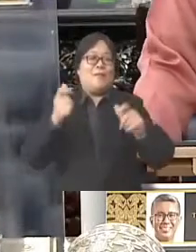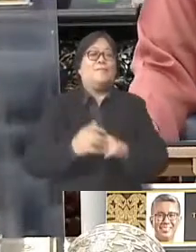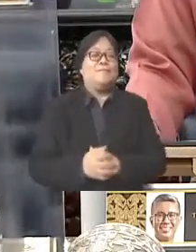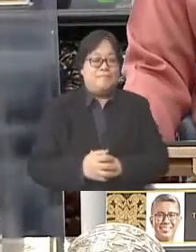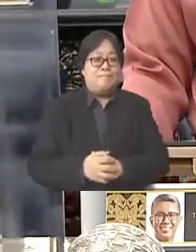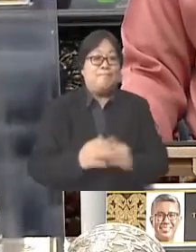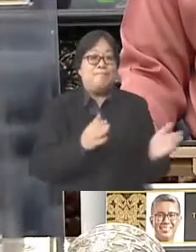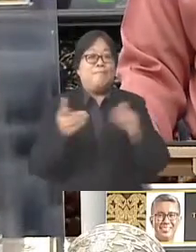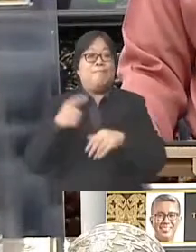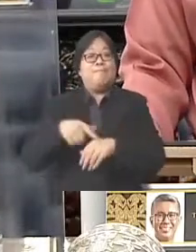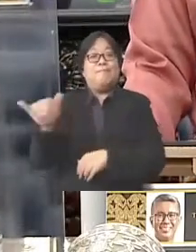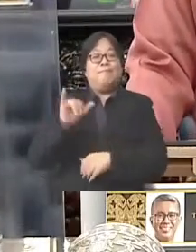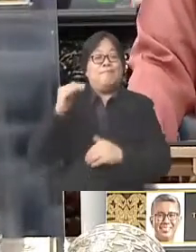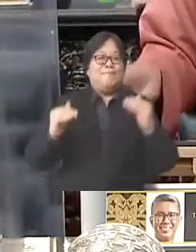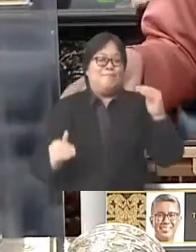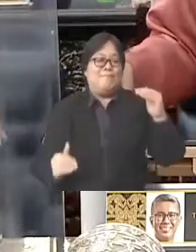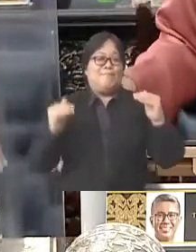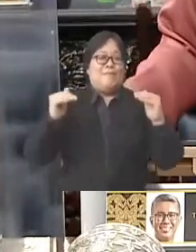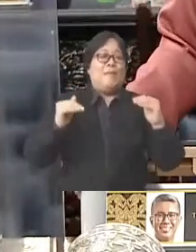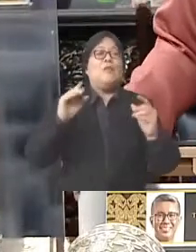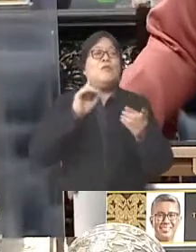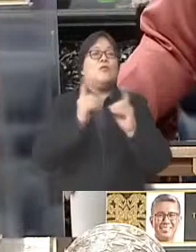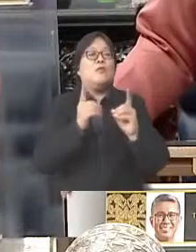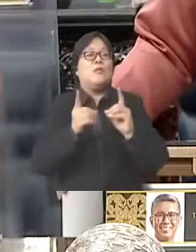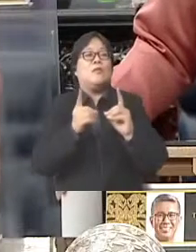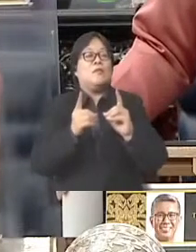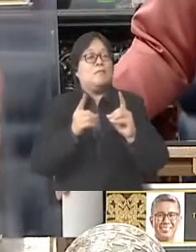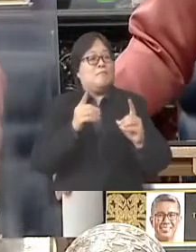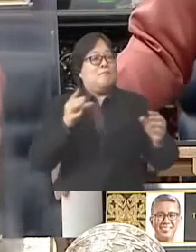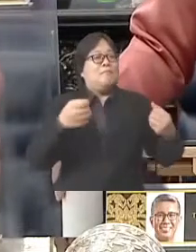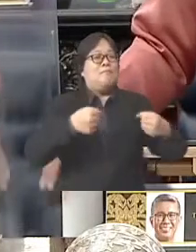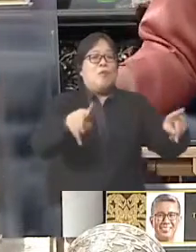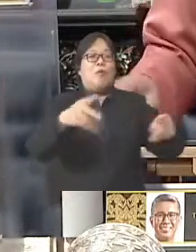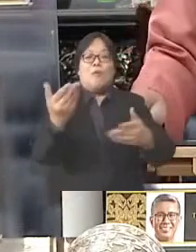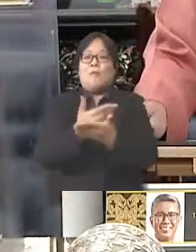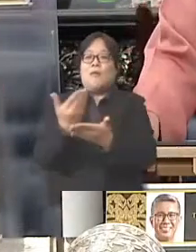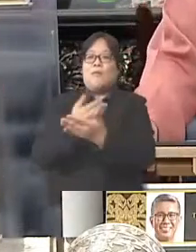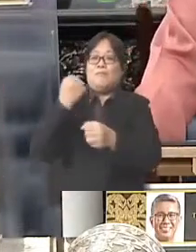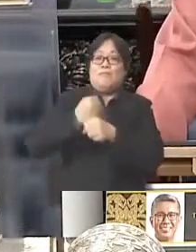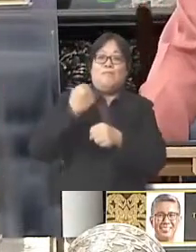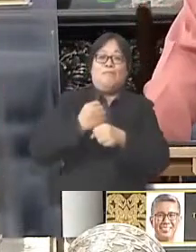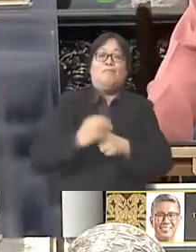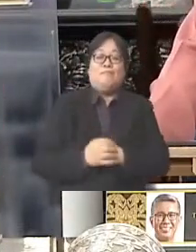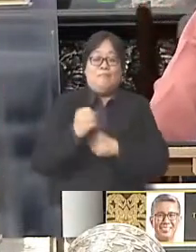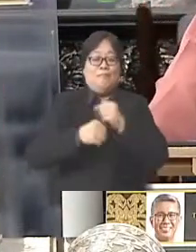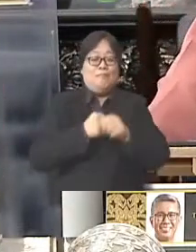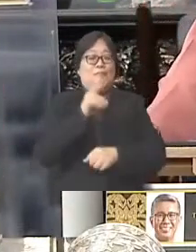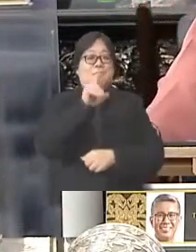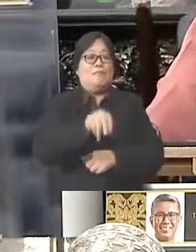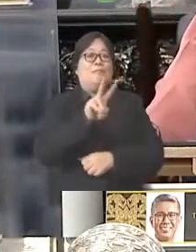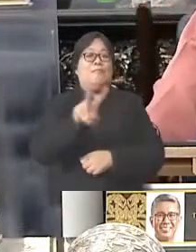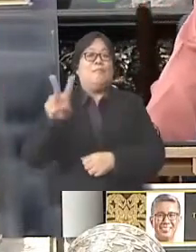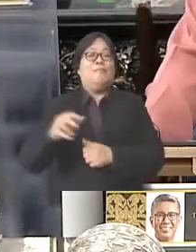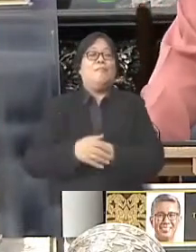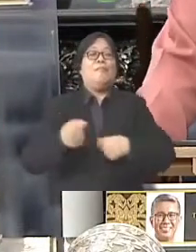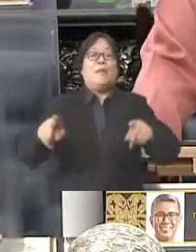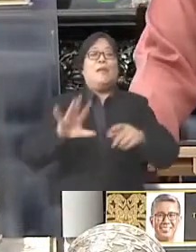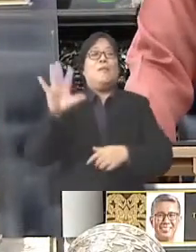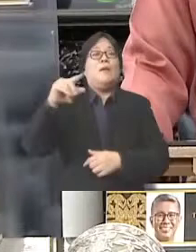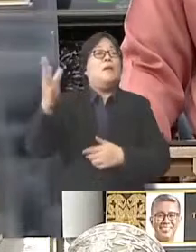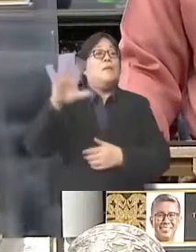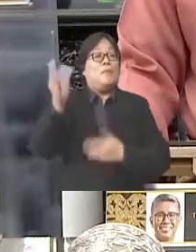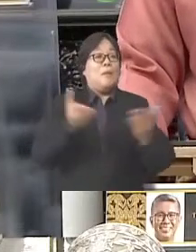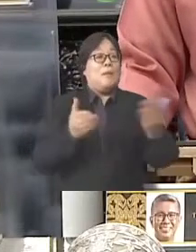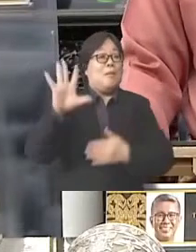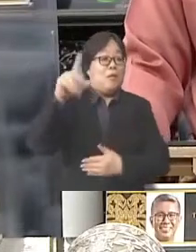Disamping itu ia juga merapatkan jurang digital antara mencipta peluang pekerjaan baru bagi Tahun 2022 primata di